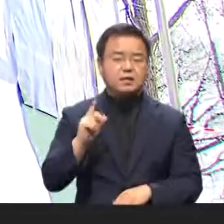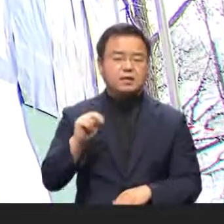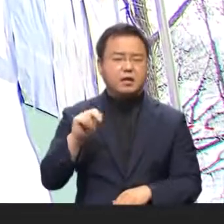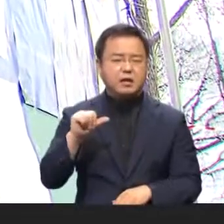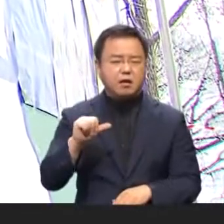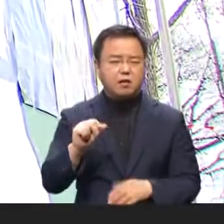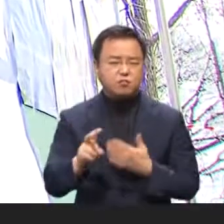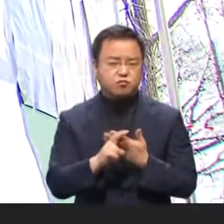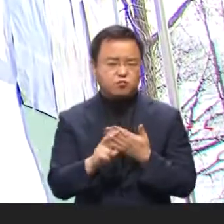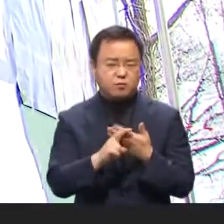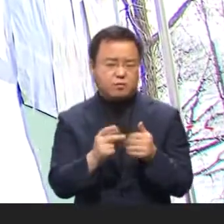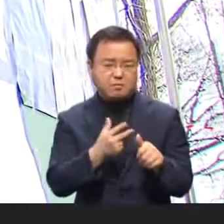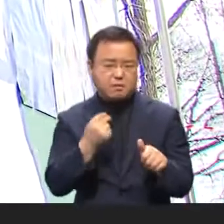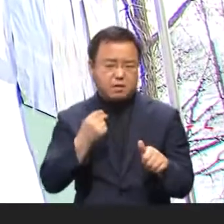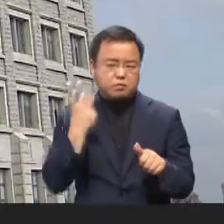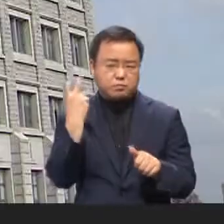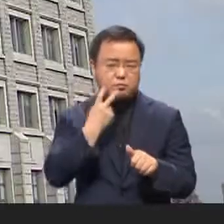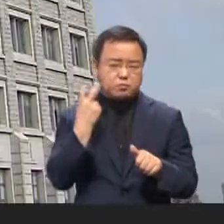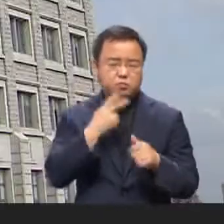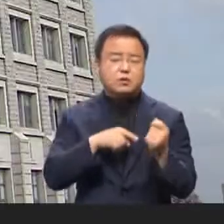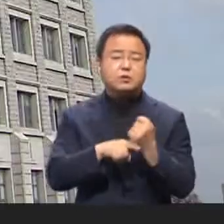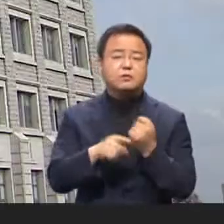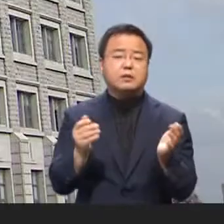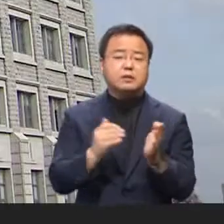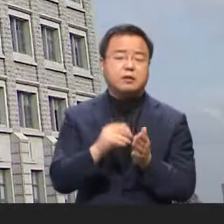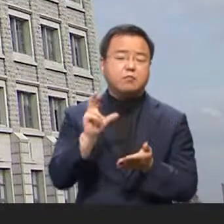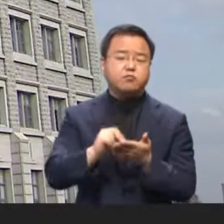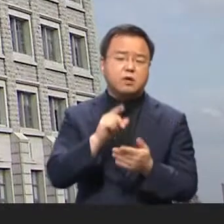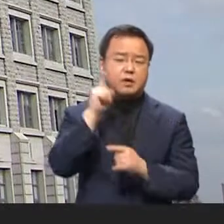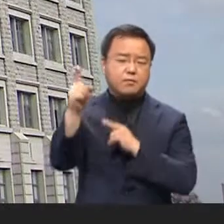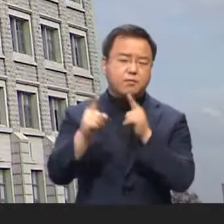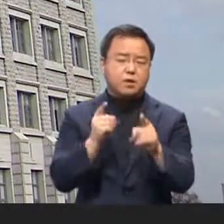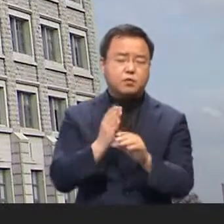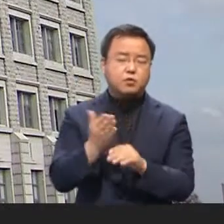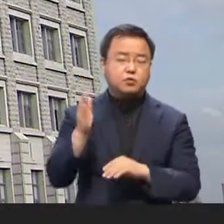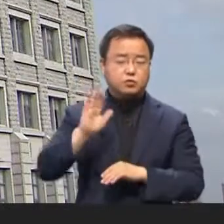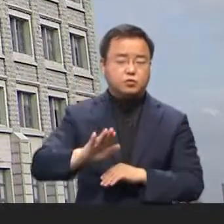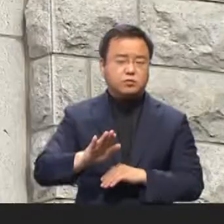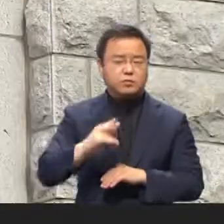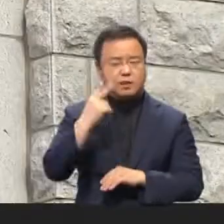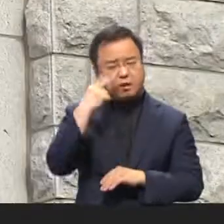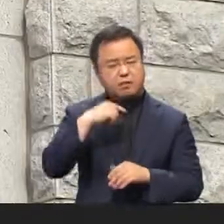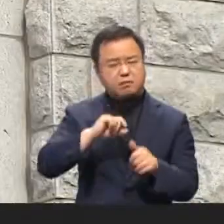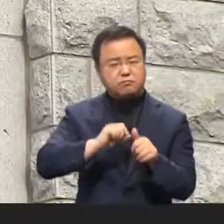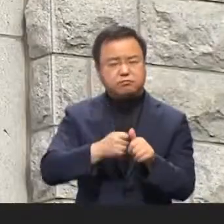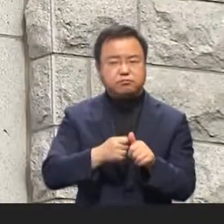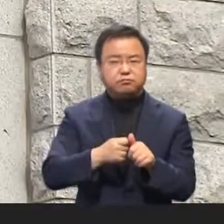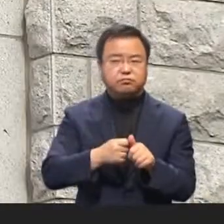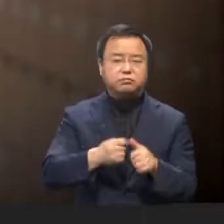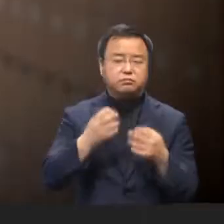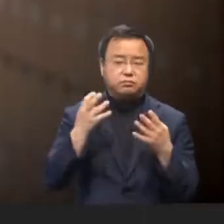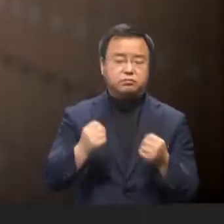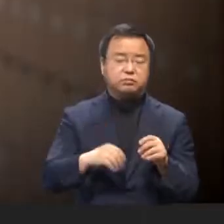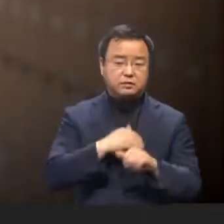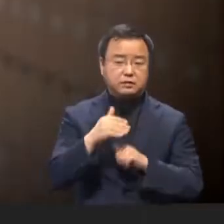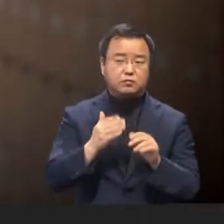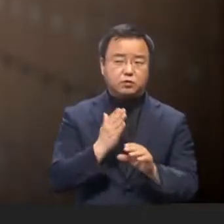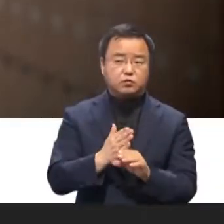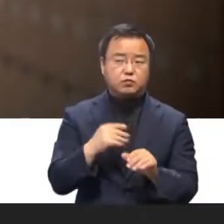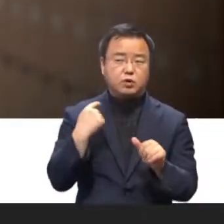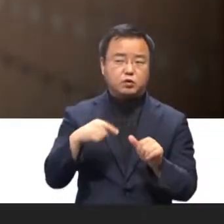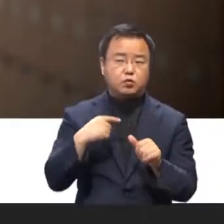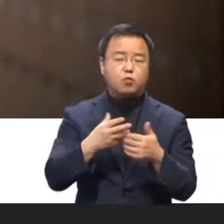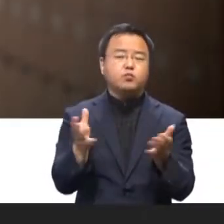받는 등 교수들에 대한 문제제기가 잇따르고 있지만 깜깜이 징계 인건 마찬가지입니다 교육에서는